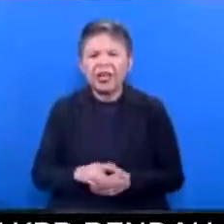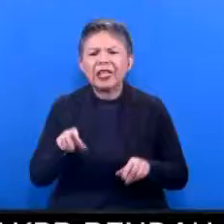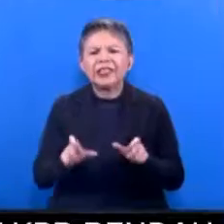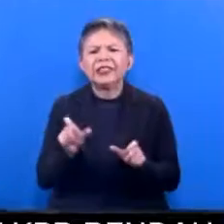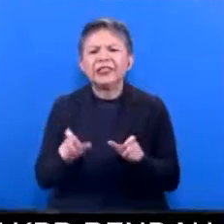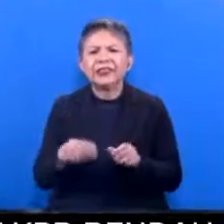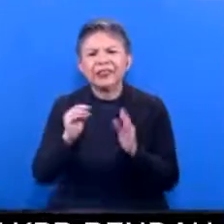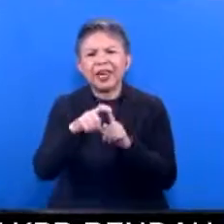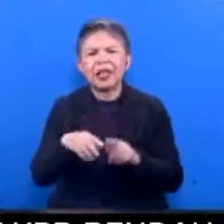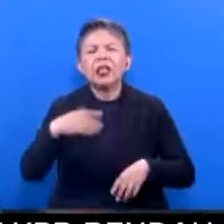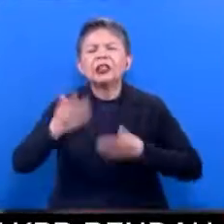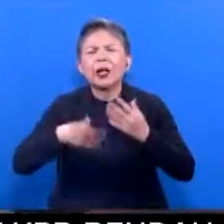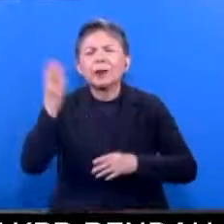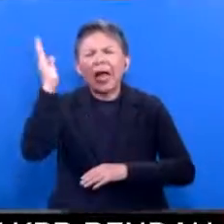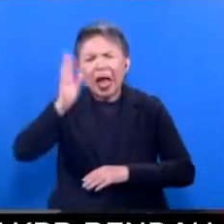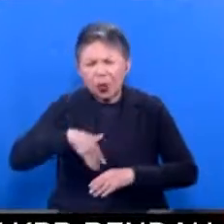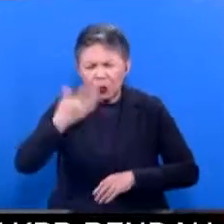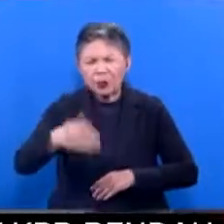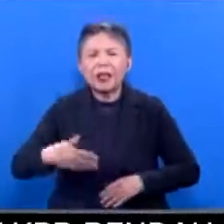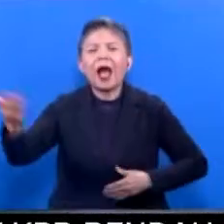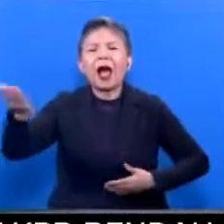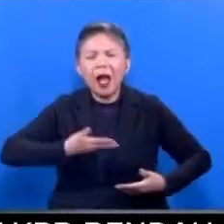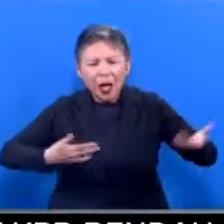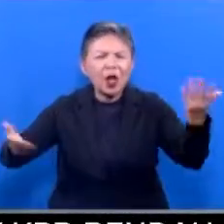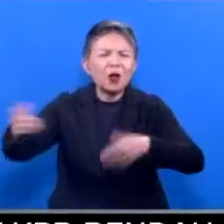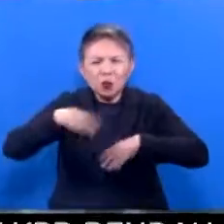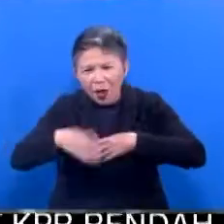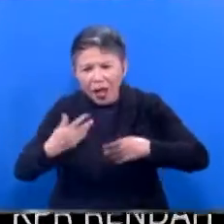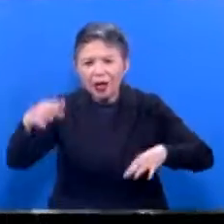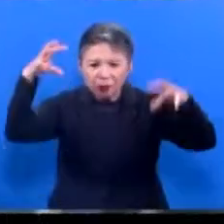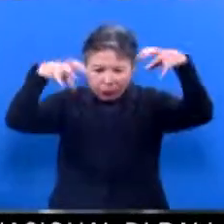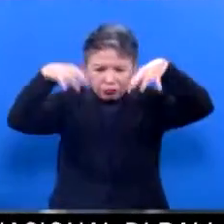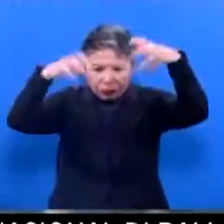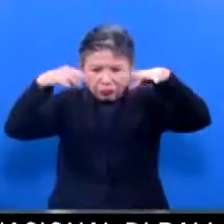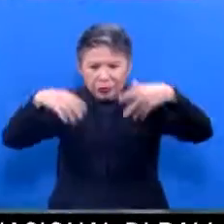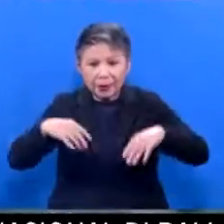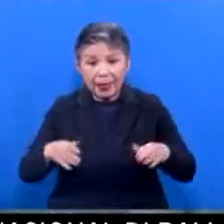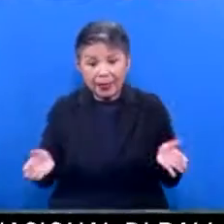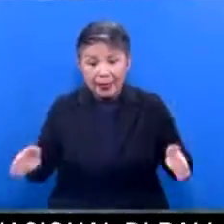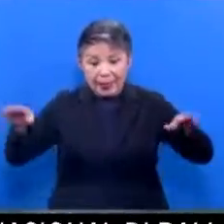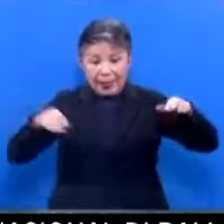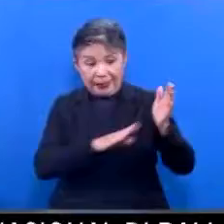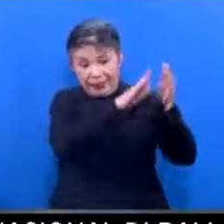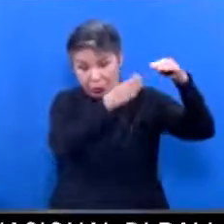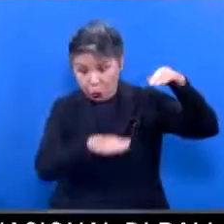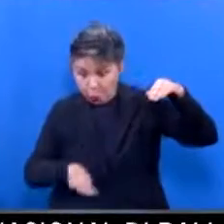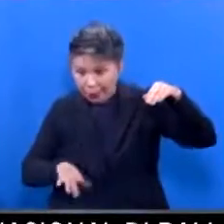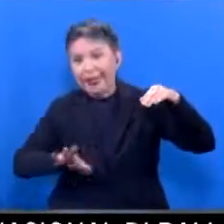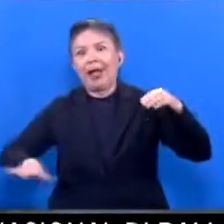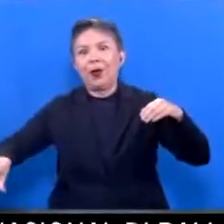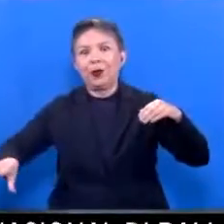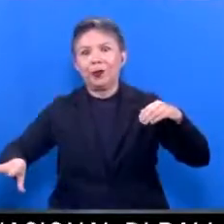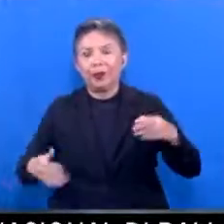banjir karena secara topografi berada di posisi rendah di antara pegunungan dan laut. Gubernur DKI Jakarta